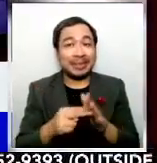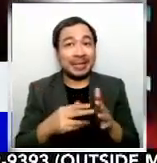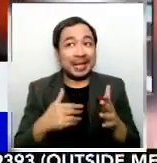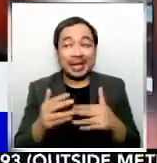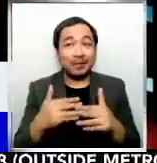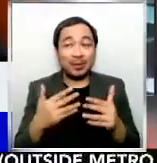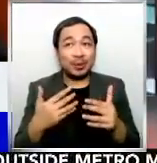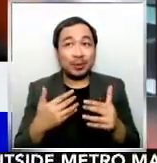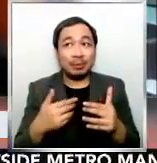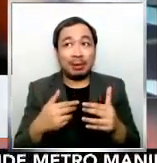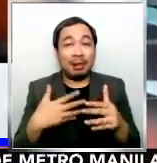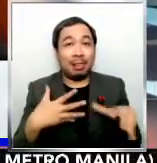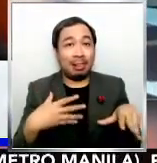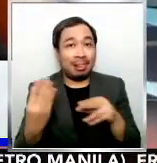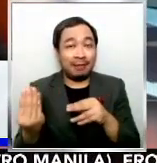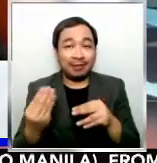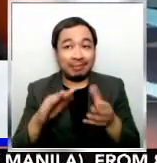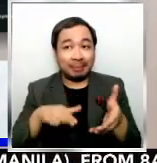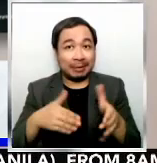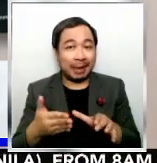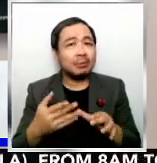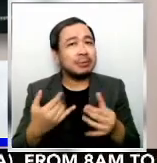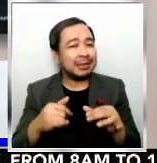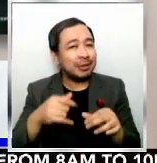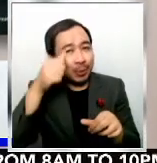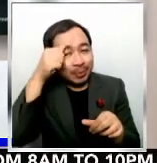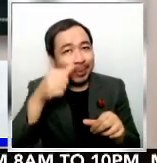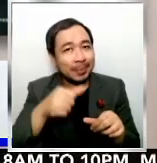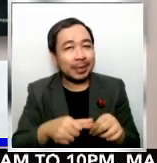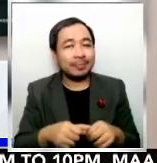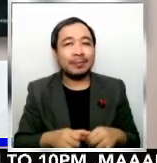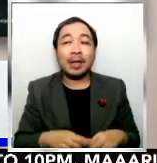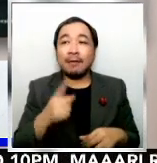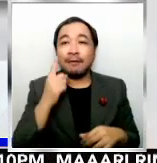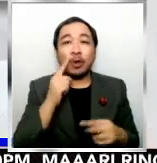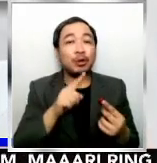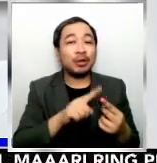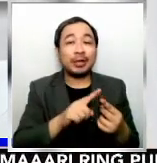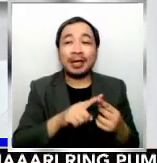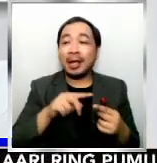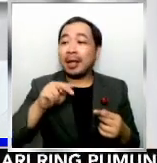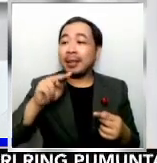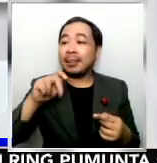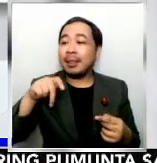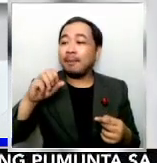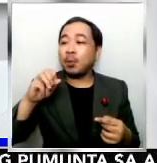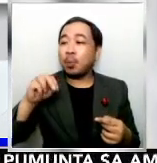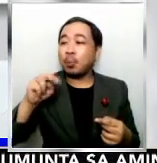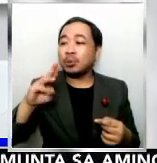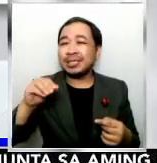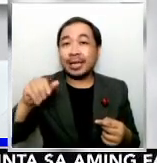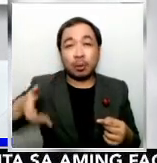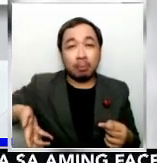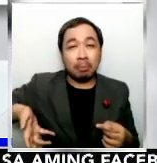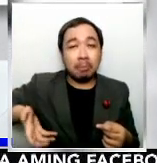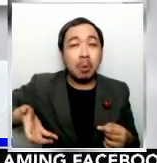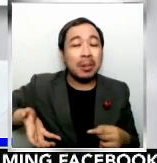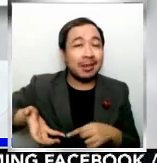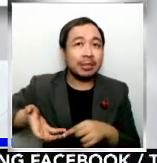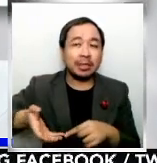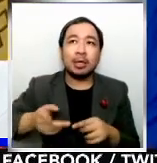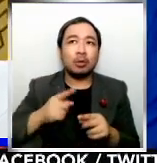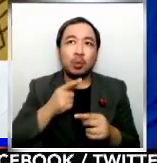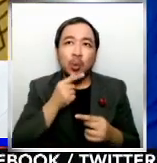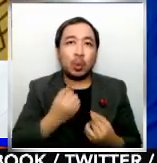no? Para sa Bowling Hall of Famer na si Paeng Nepomuceno, ay isa lamang ang kanyang inspirasyon sa kanyang mga nakamit na